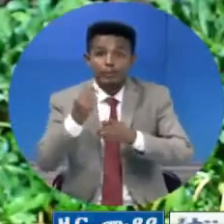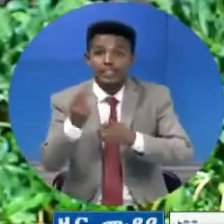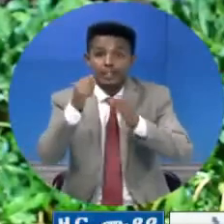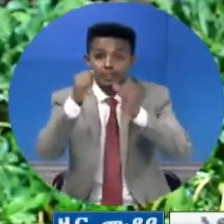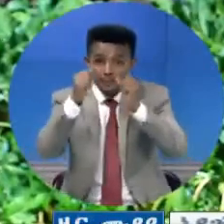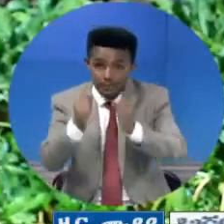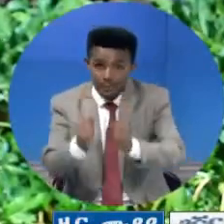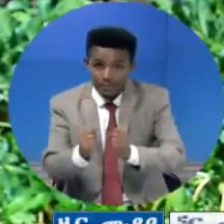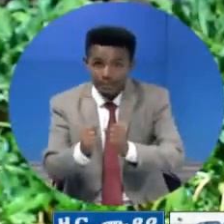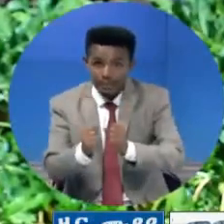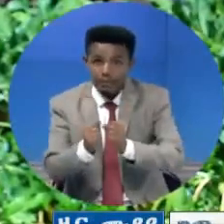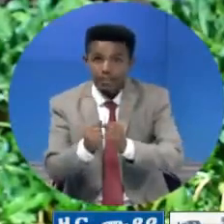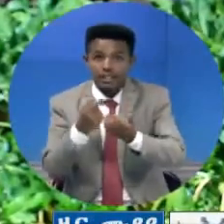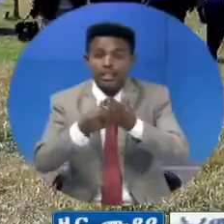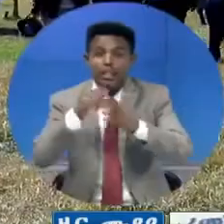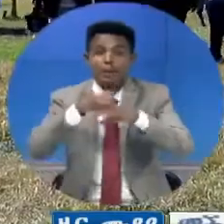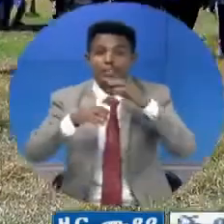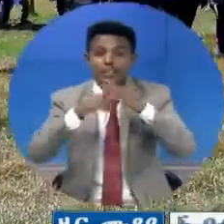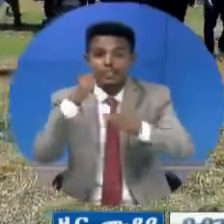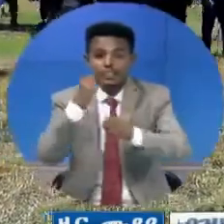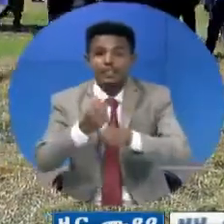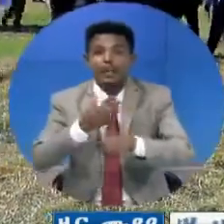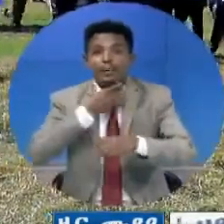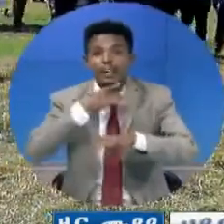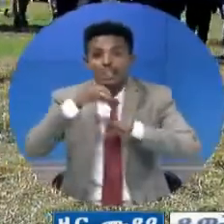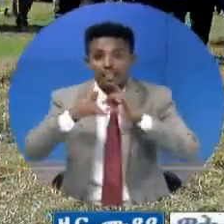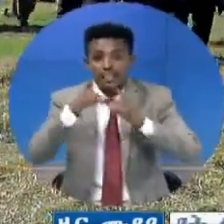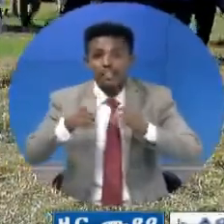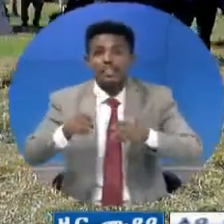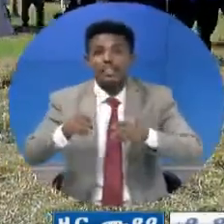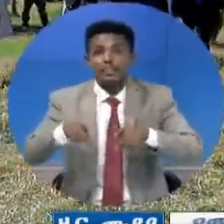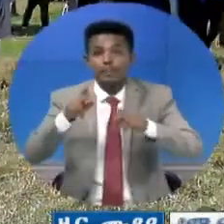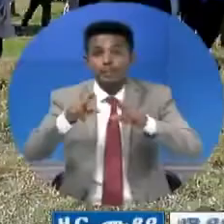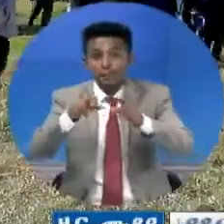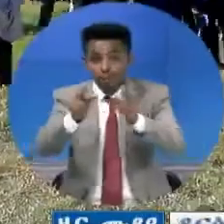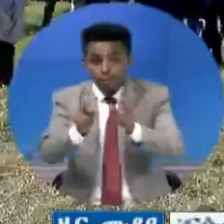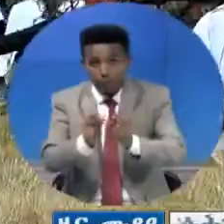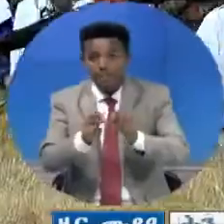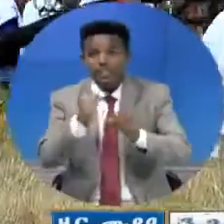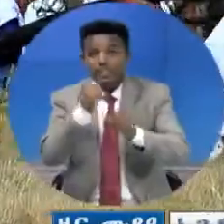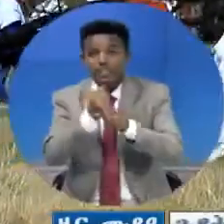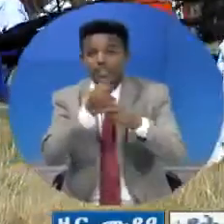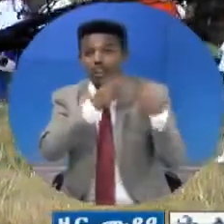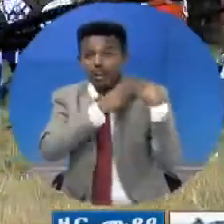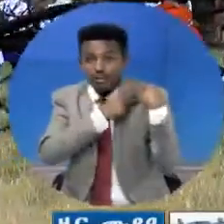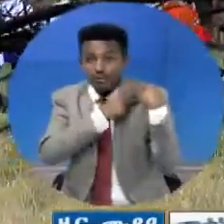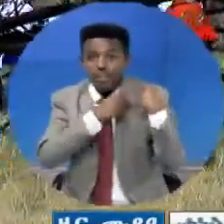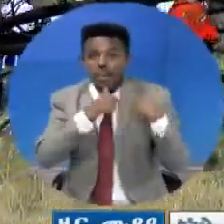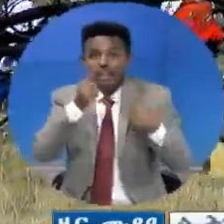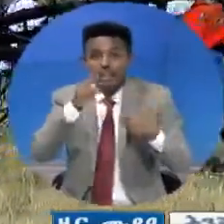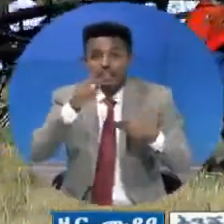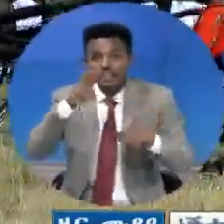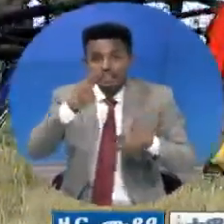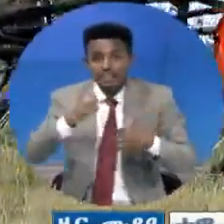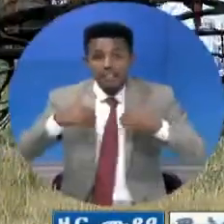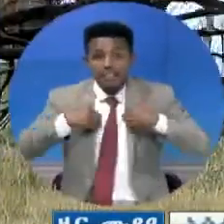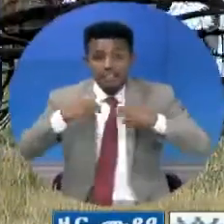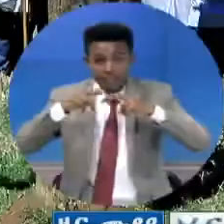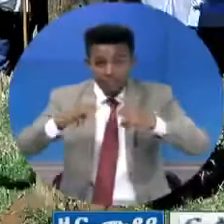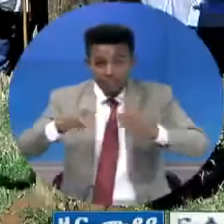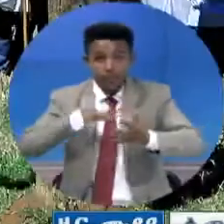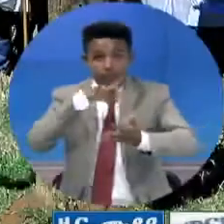እንዲችል ለማመቻቸት እየሰራን ነው። የአማራ ክልል የግብርና ቢሮ ኢንስቲትዩት የስራ ኃላፊዎች፣ የአንዳሳ እንስሳት ምርምር